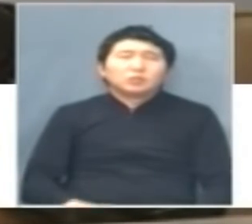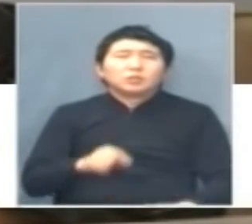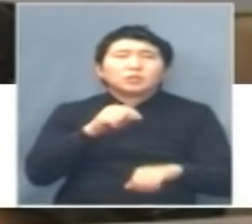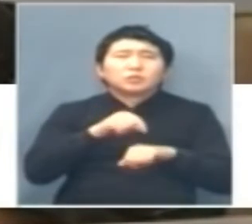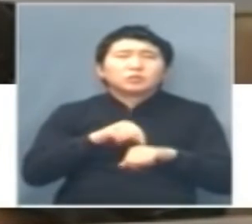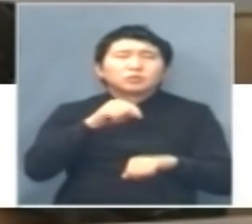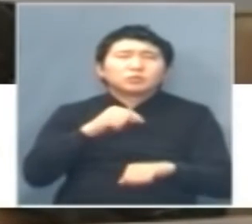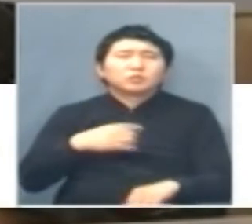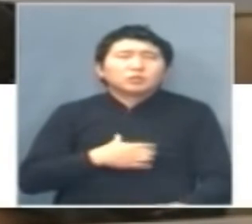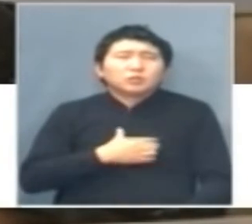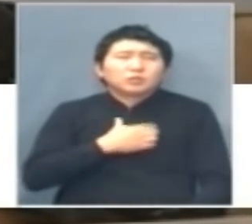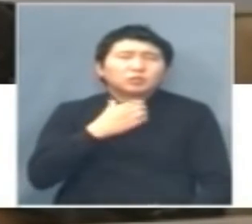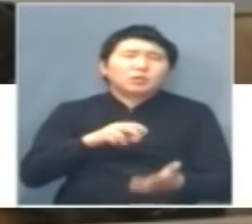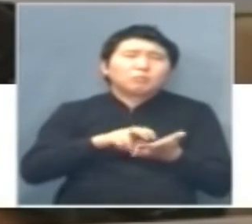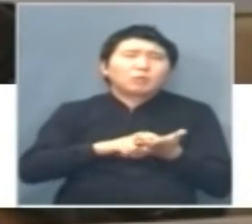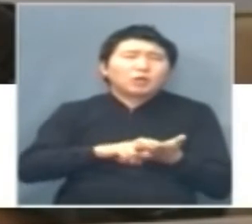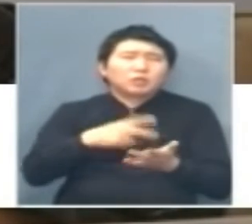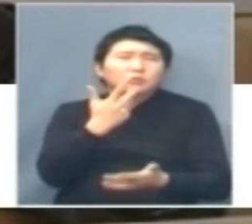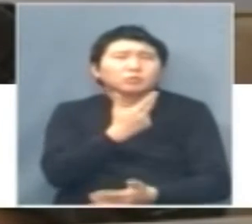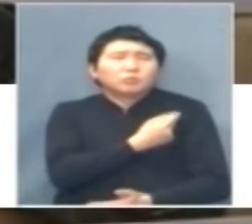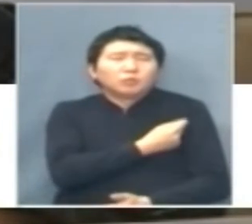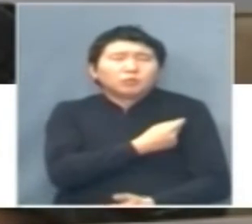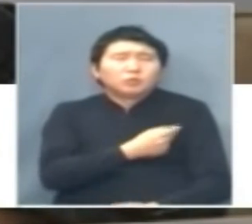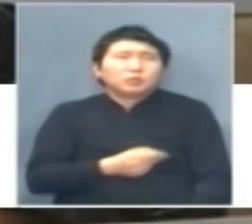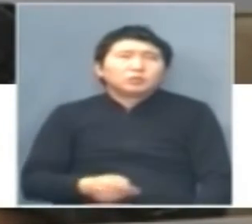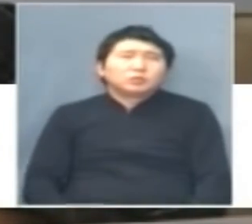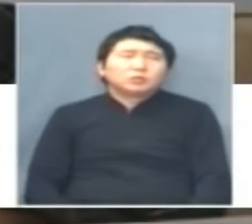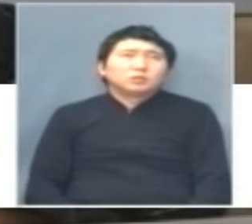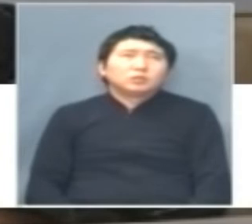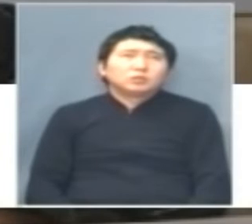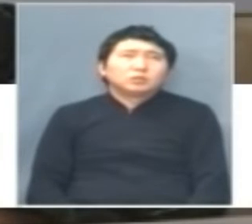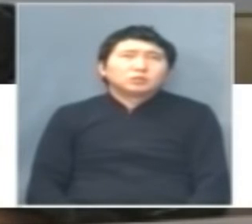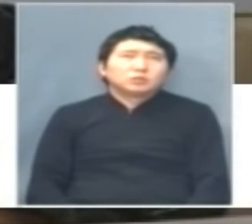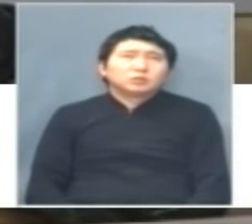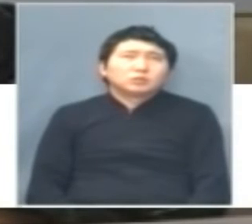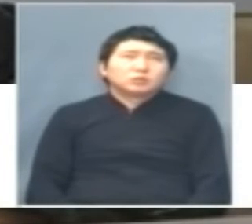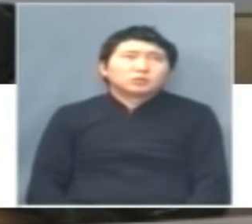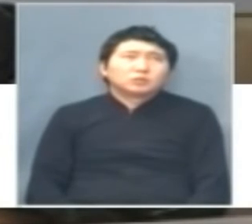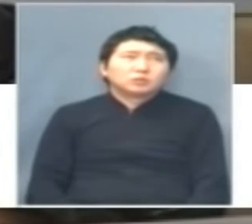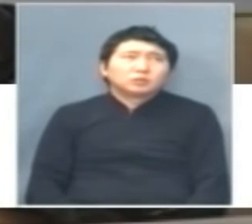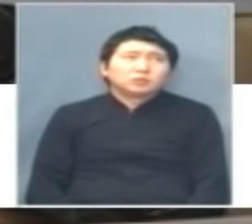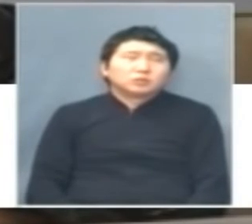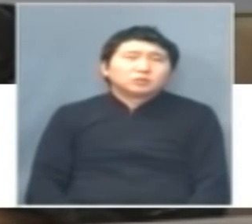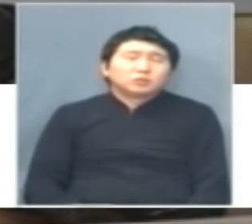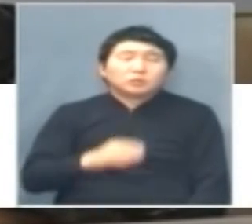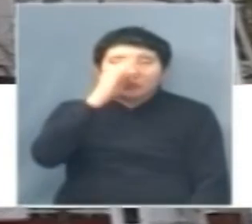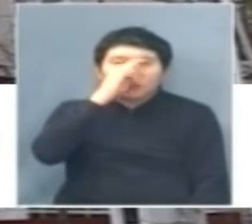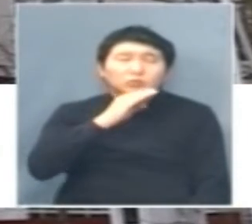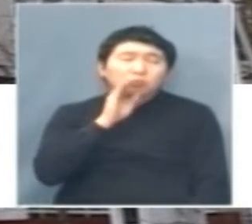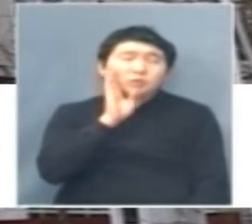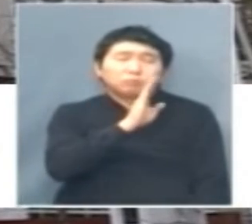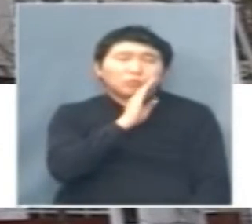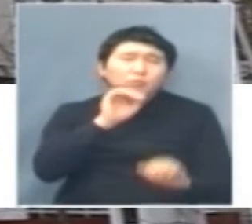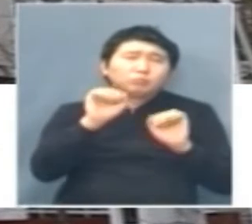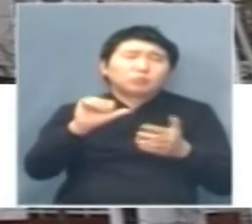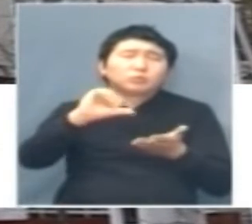да, есть же боязнь уколов, в этом плане будут отрабатываться психологи. А так родителям никто не запрещает присутствовать. Также